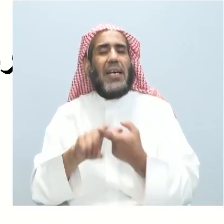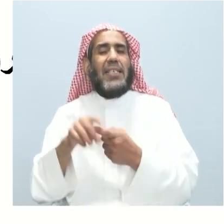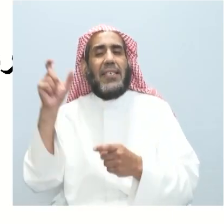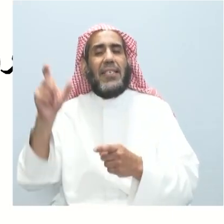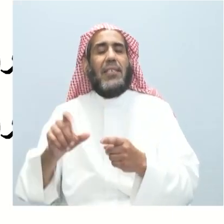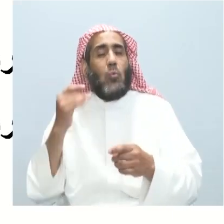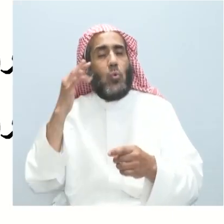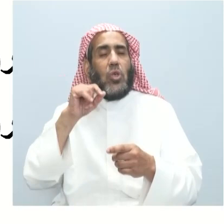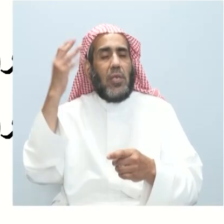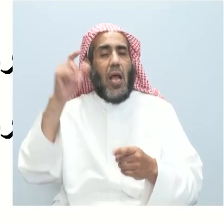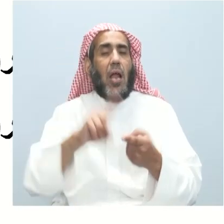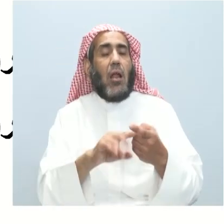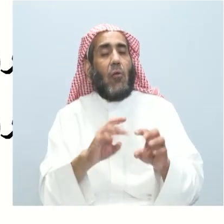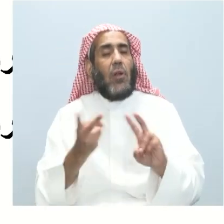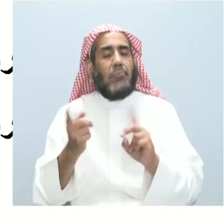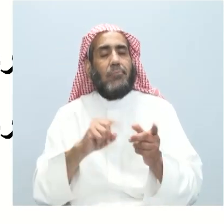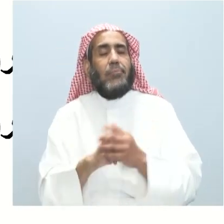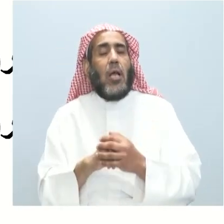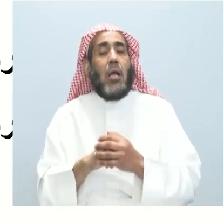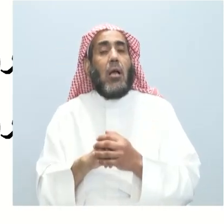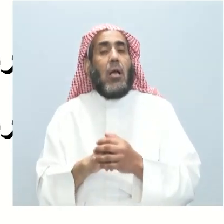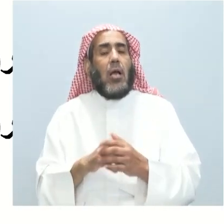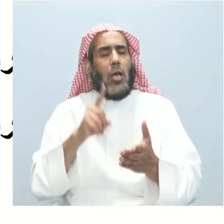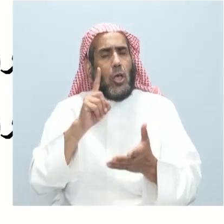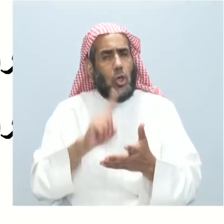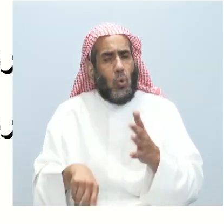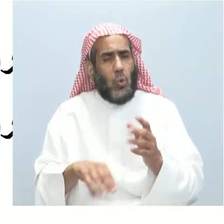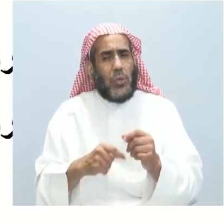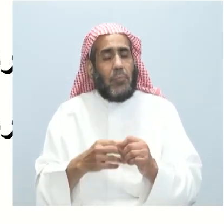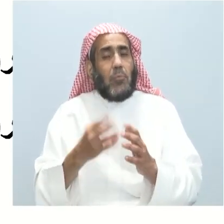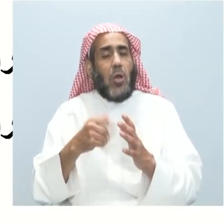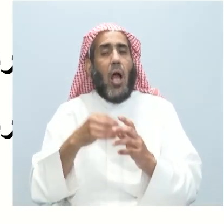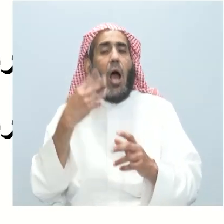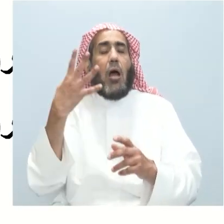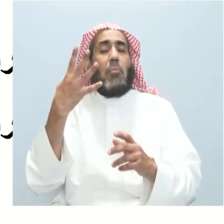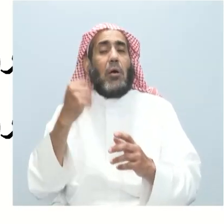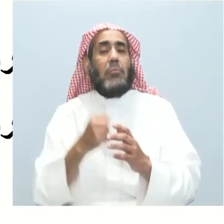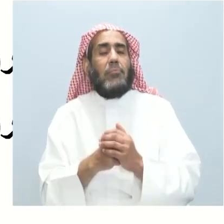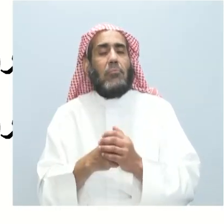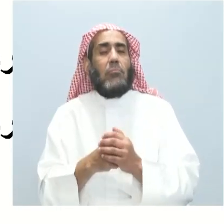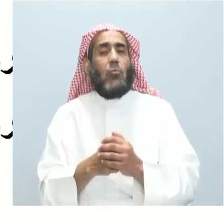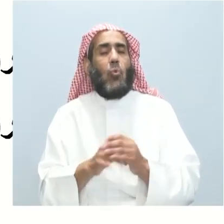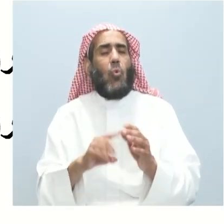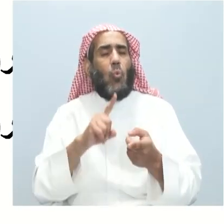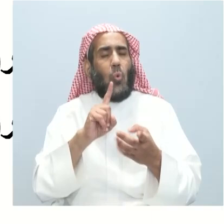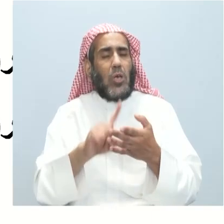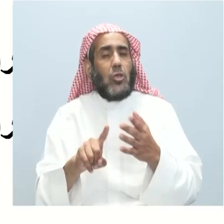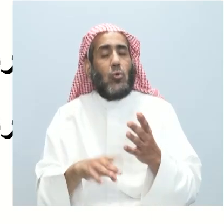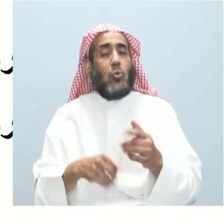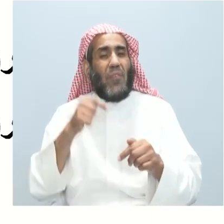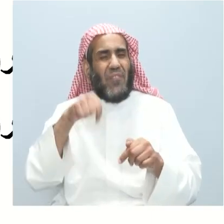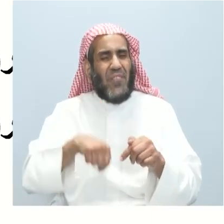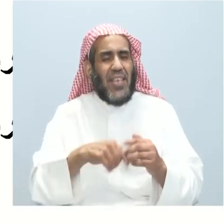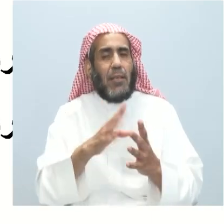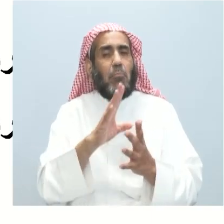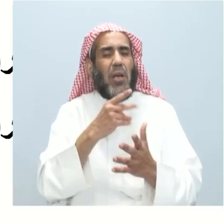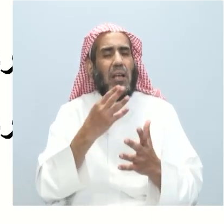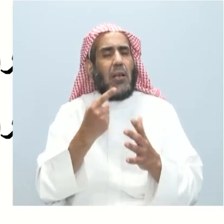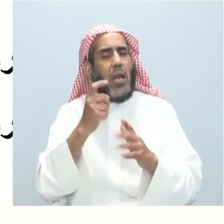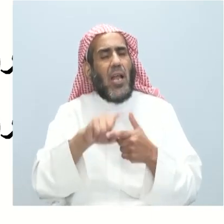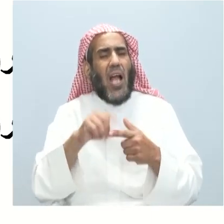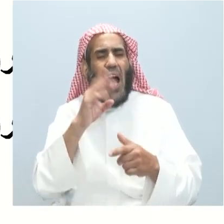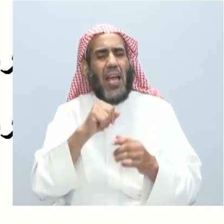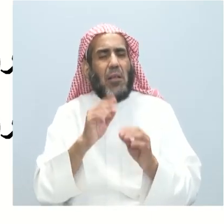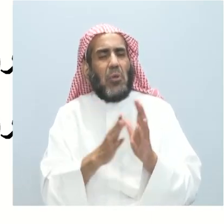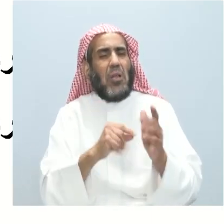هذا وبين هذا ايضا شروط النكاح عددها اربعه والشروط في النكاح غير محدده